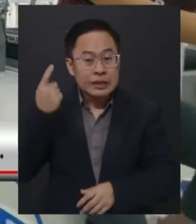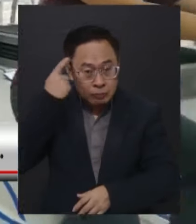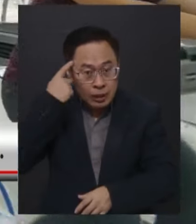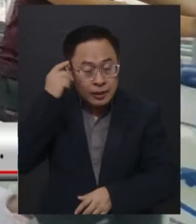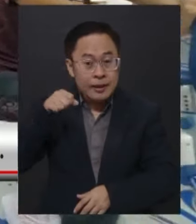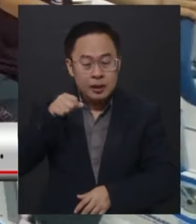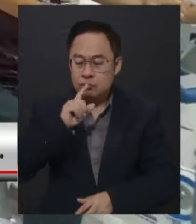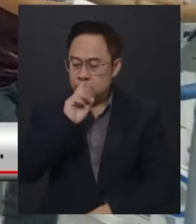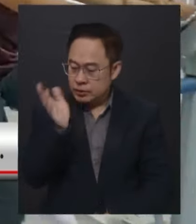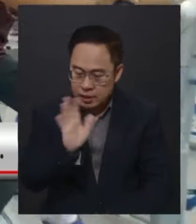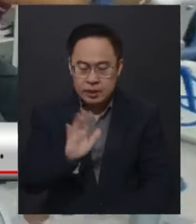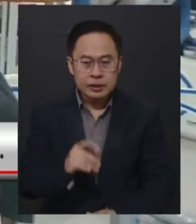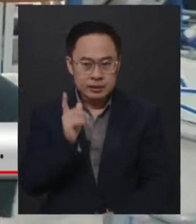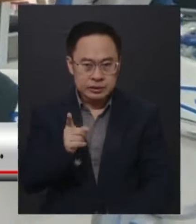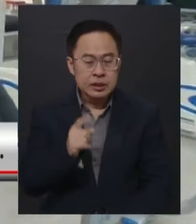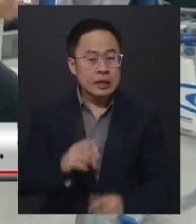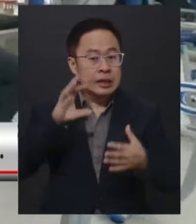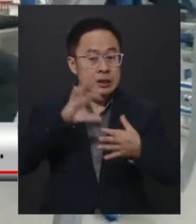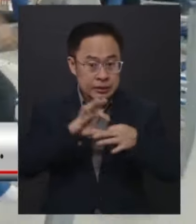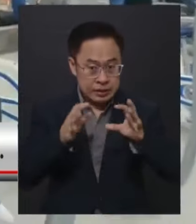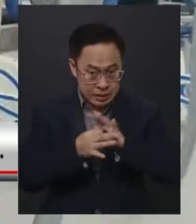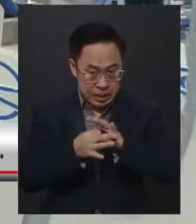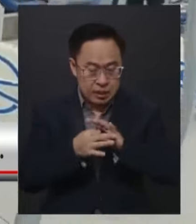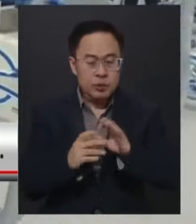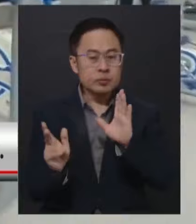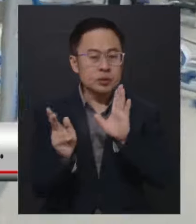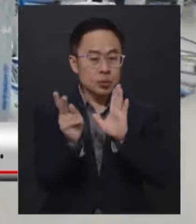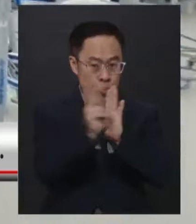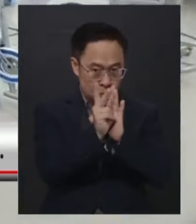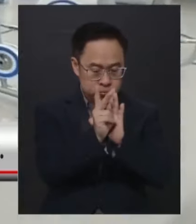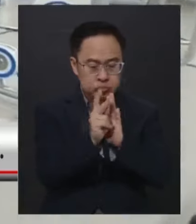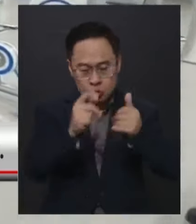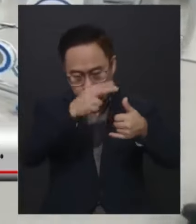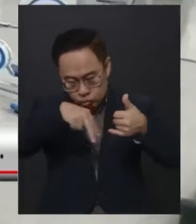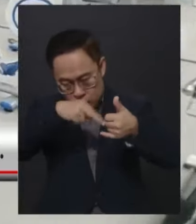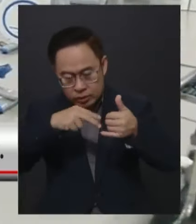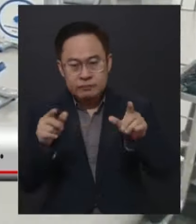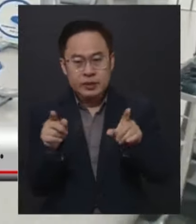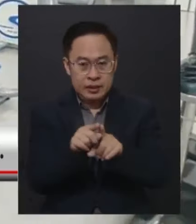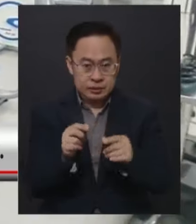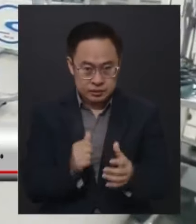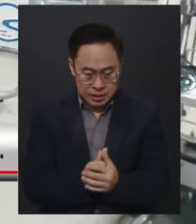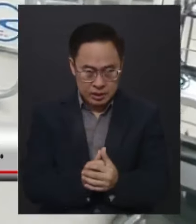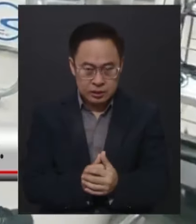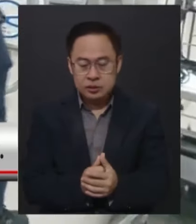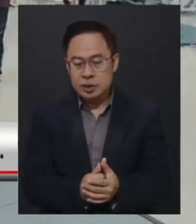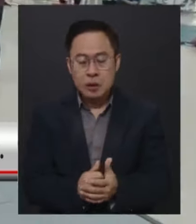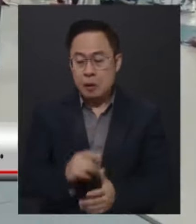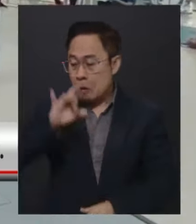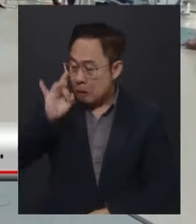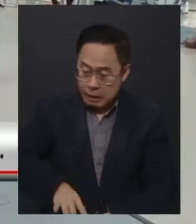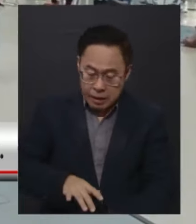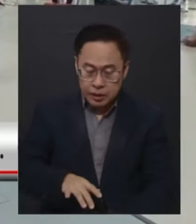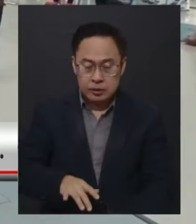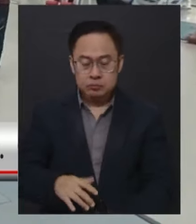อะไรอย่างเงี้ยเพียงแต่ว่าแหเนี่ยแะครับมันก็เป็นกฎเกณฑ์ของบ้านเรานะไม่ว่าจะเป็นกีฬาชนิดไหนนะครับถ้าเกิดว่าสมรรถภาพคุณไม่ผ่าน